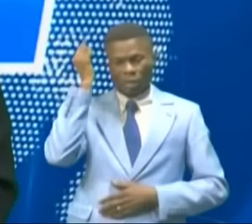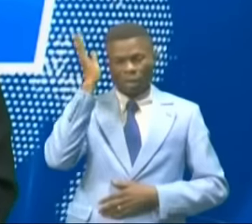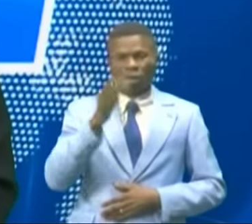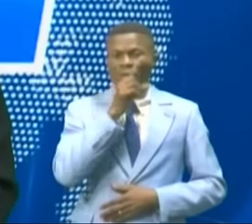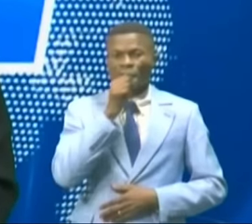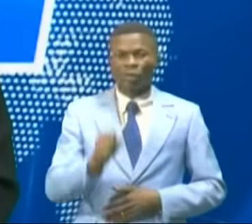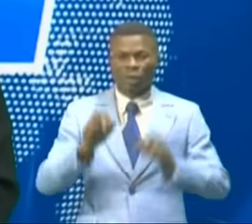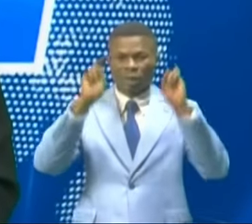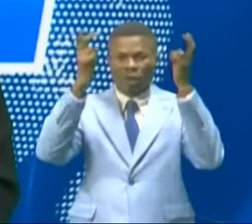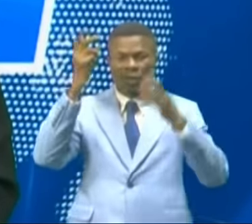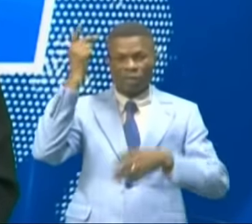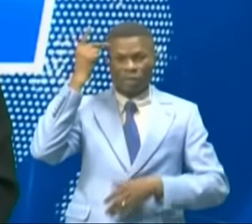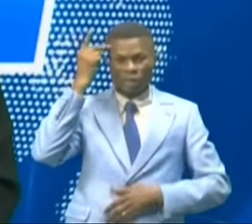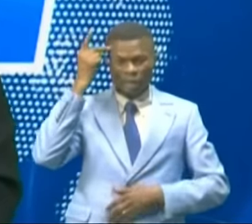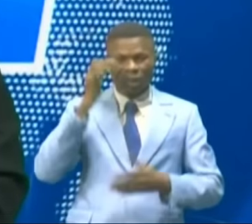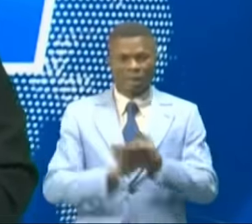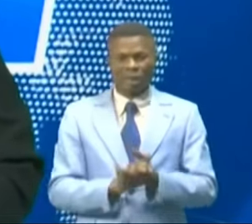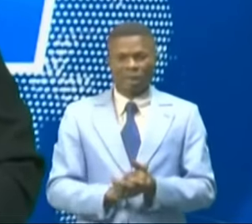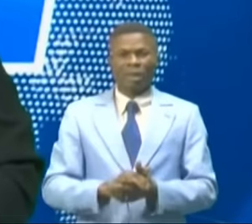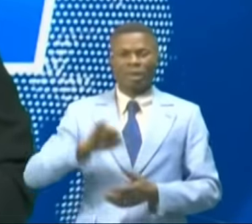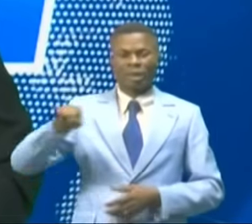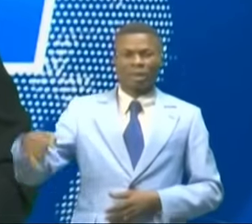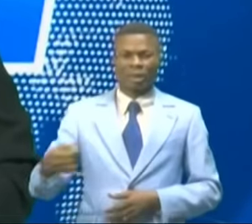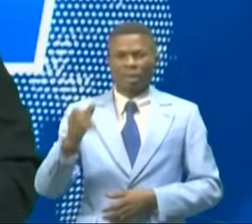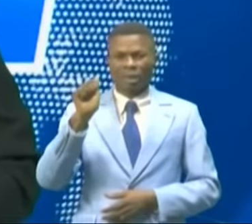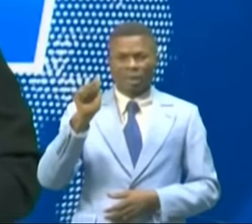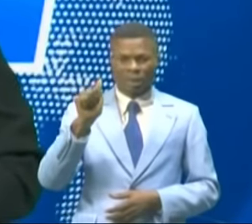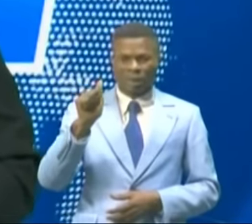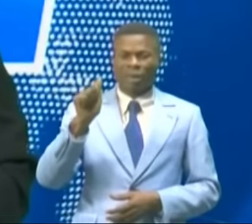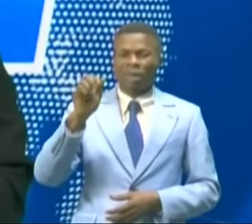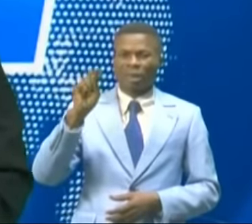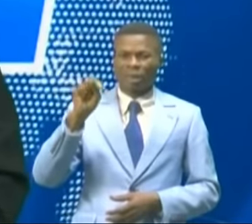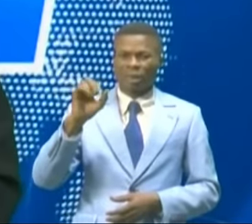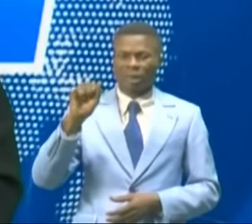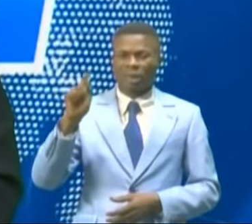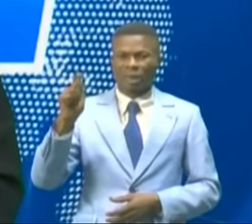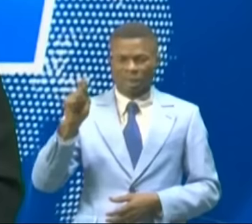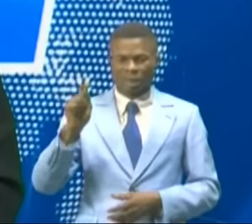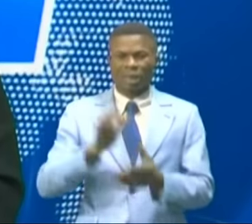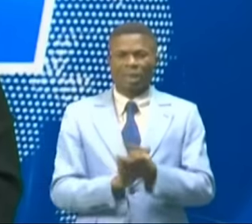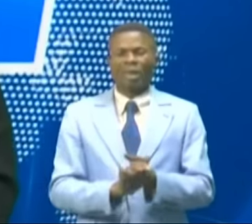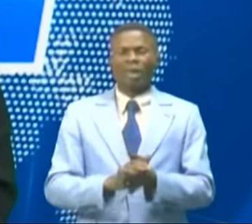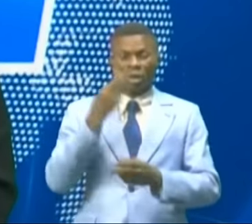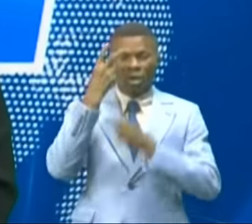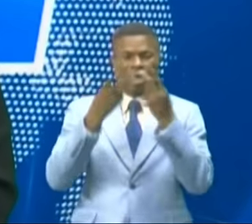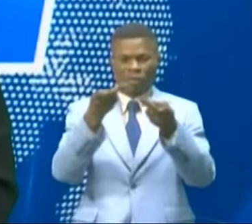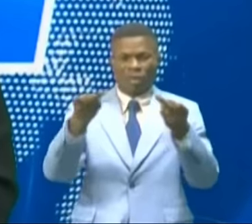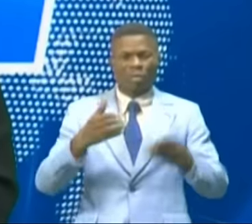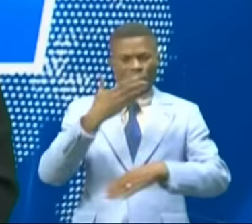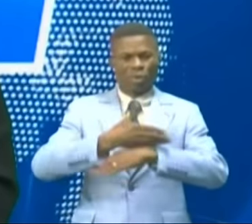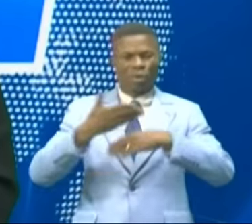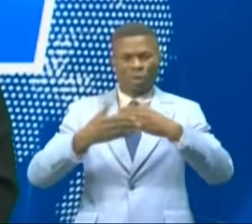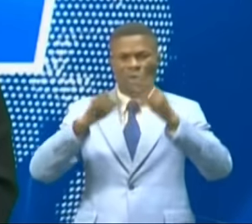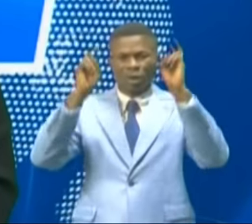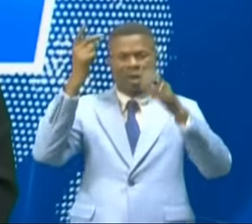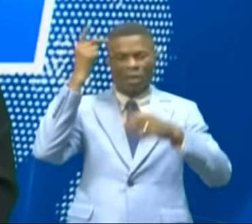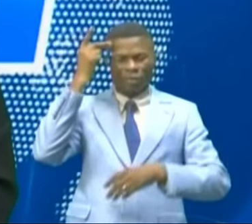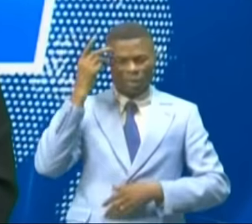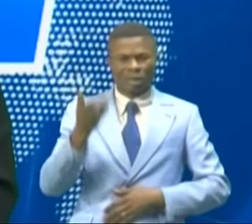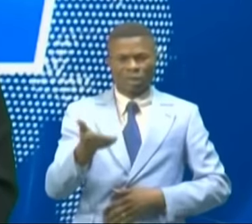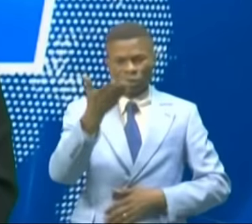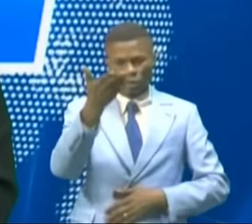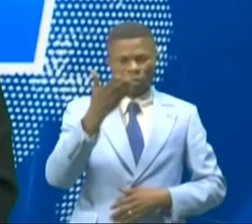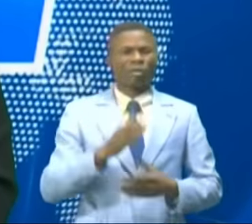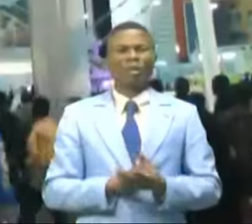Temps de la ville province Kinshasa, Jean-Tini Ngobila Mbaka a visité les différents chantiers de la ville. Regardez.